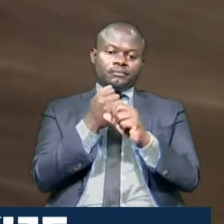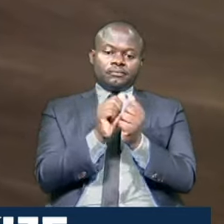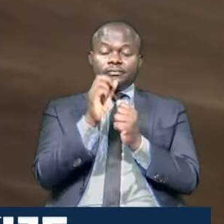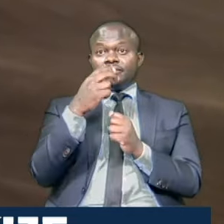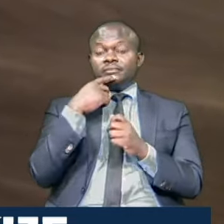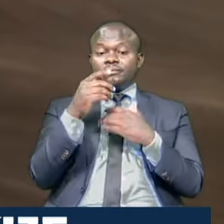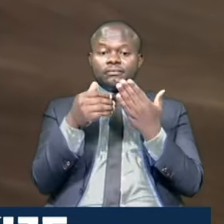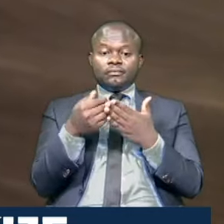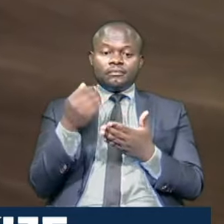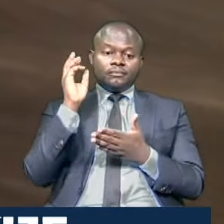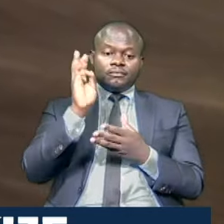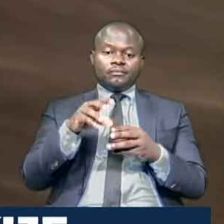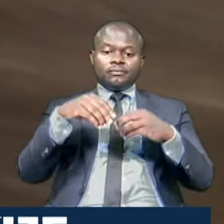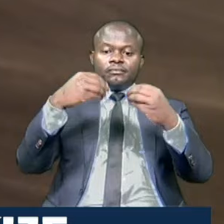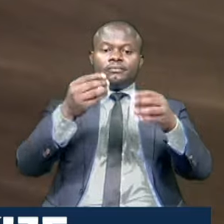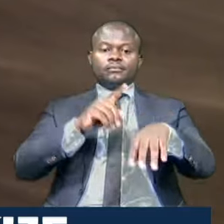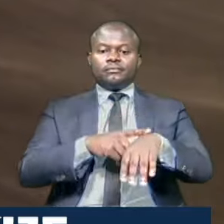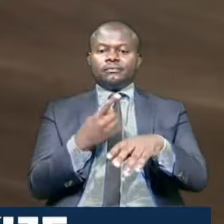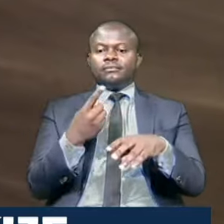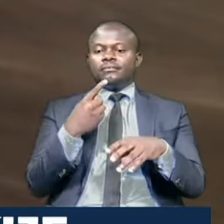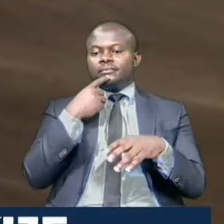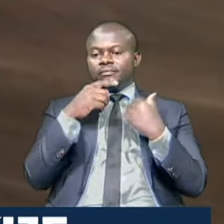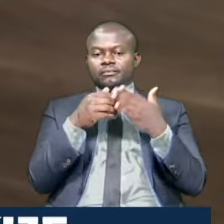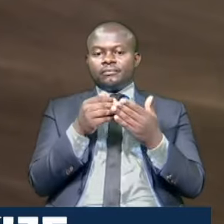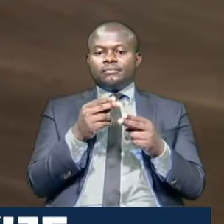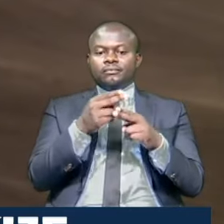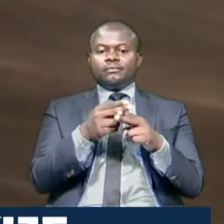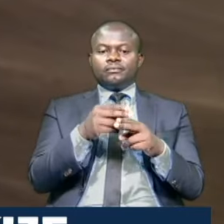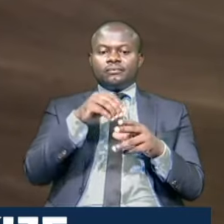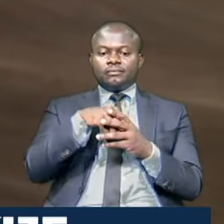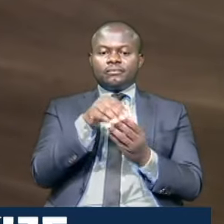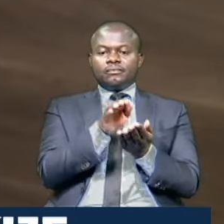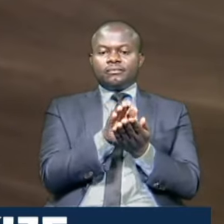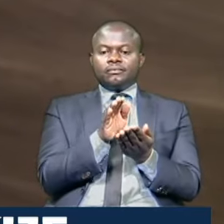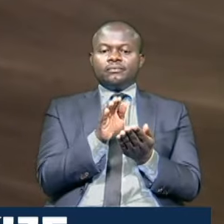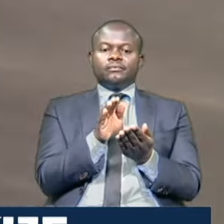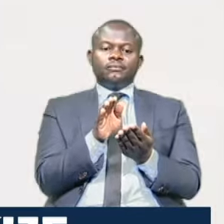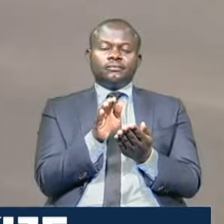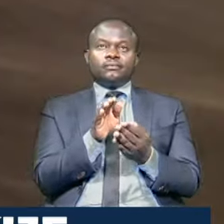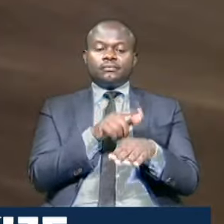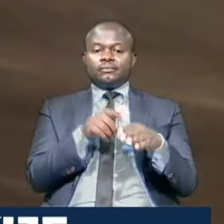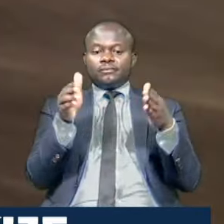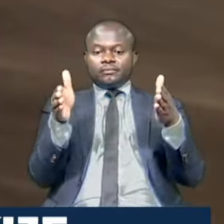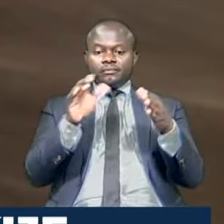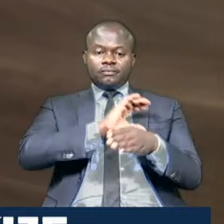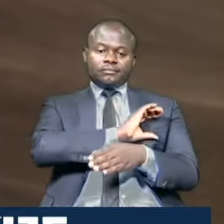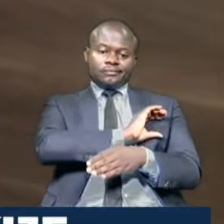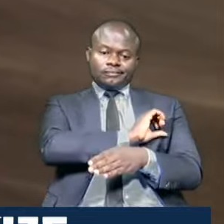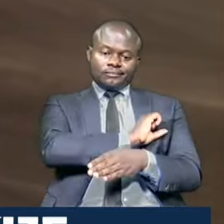maximum tuzatanga n'igihe navuga twita muri banki grace period cyangwa igihe cyo